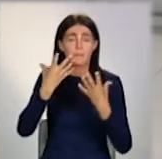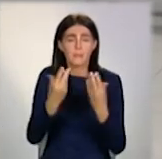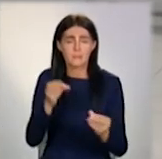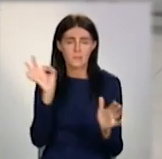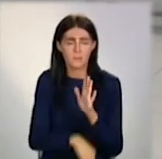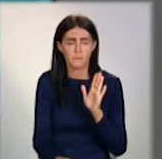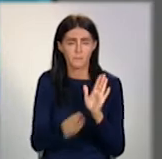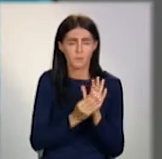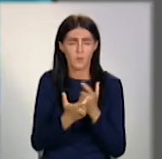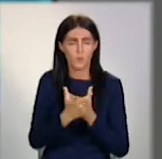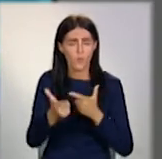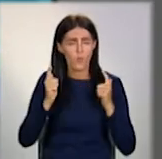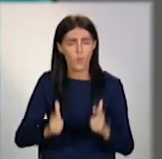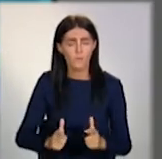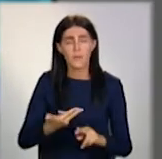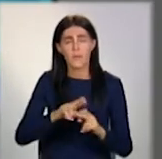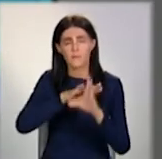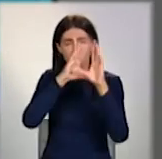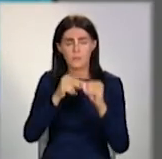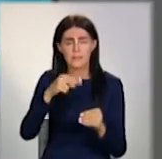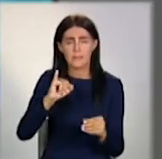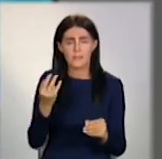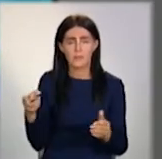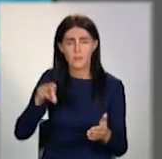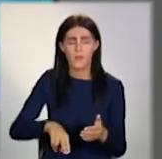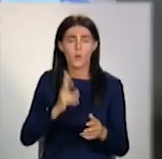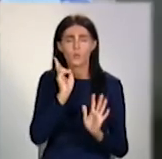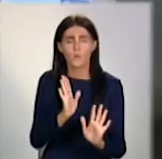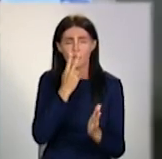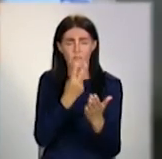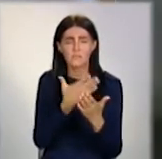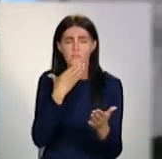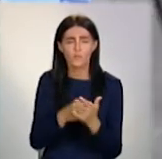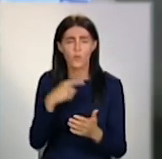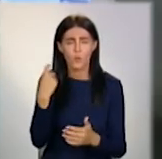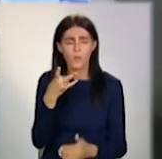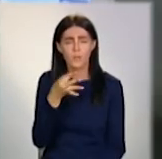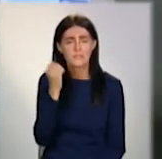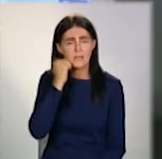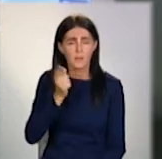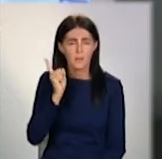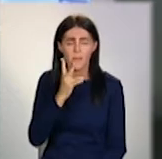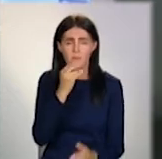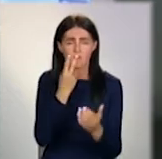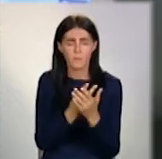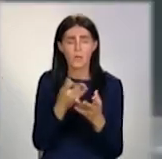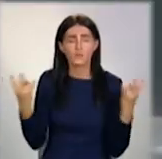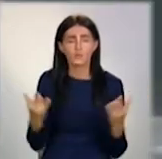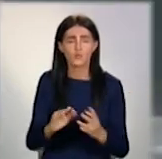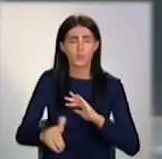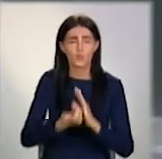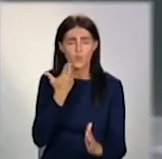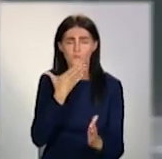з'являться у мережі. Документ на порталі «Дія» не побачать власники посвідчень старого зразка. Їм варто оновити